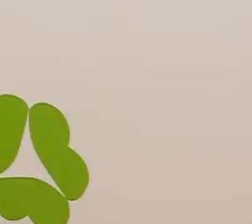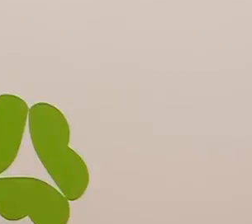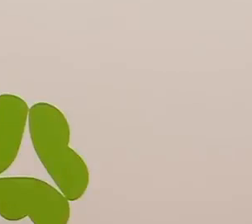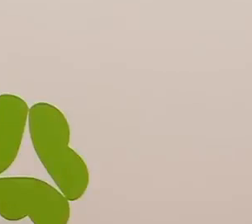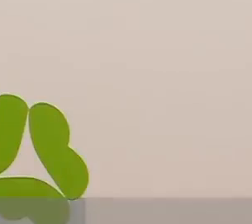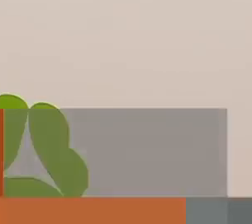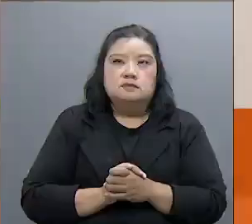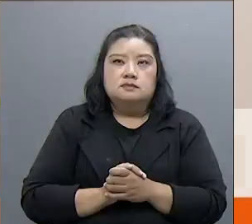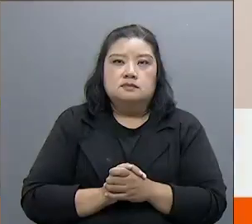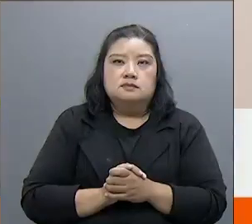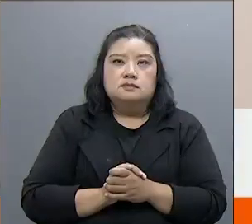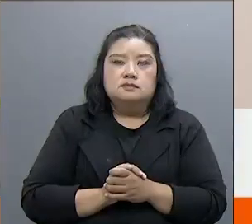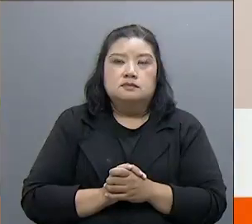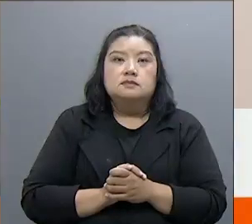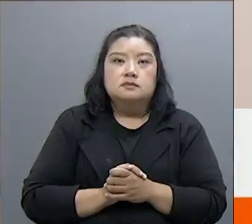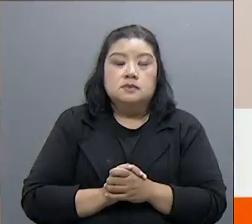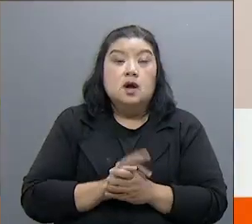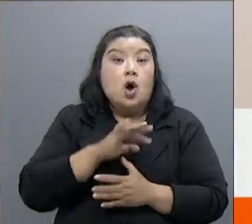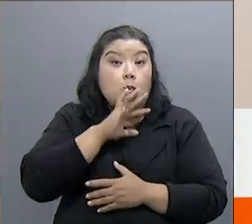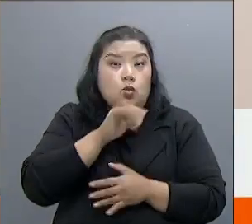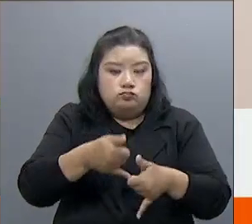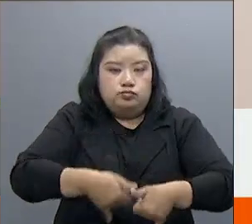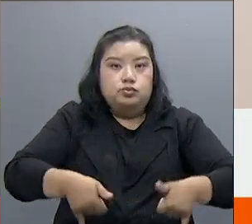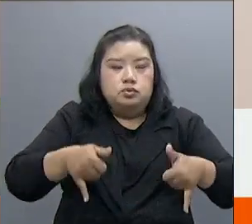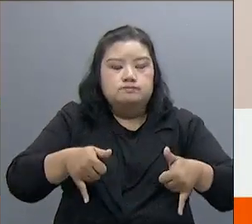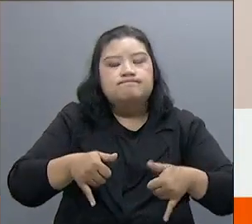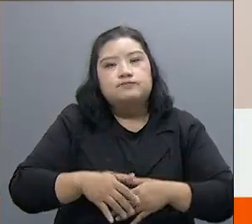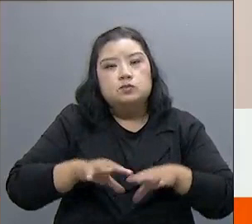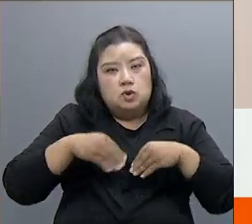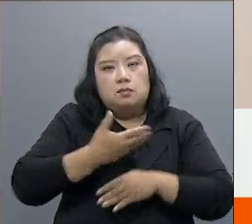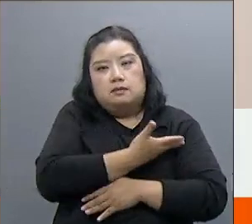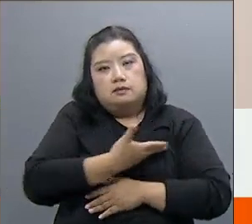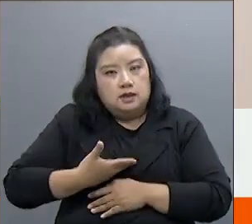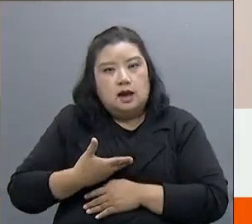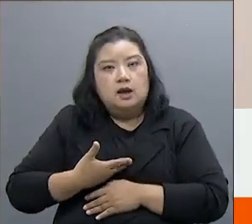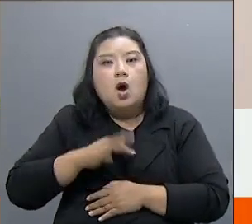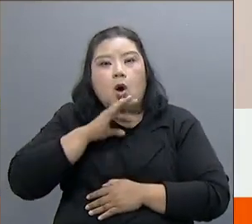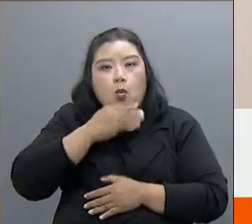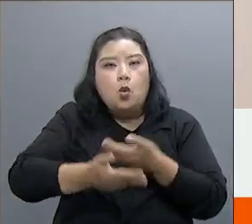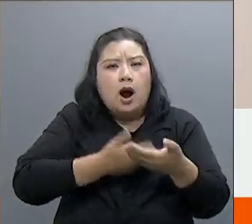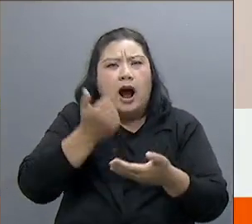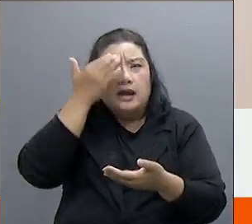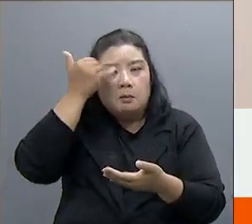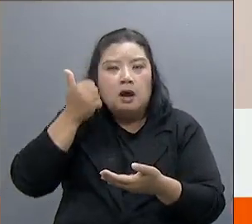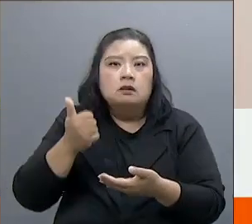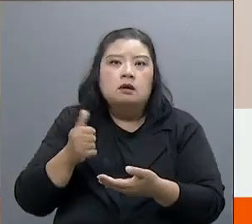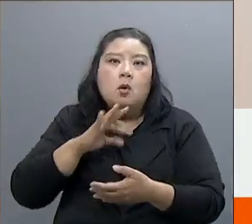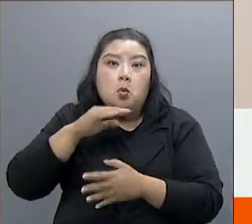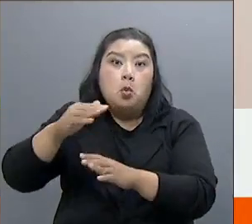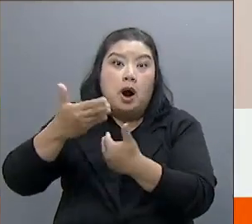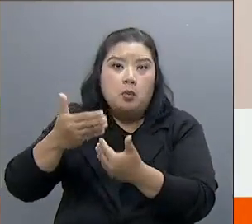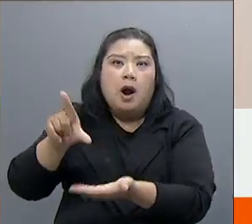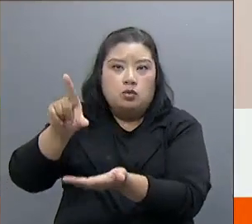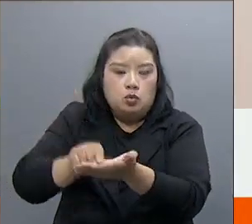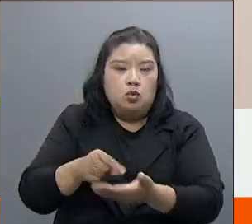พบดีคุณจิรัชตาครับที่ผ่านมาผู้เลี้ยงหมูรายย่อยนะครับต้องยอมขายหมูขาดทุนเพื่อสู้กับราคาหมูเถื่อนนะครับที่มีต้นทุนราคาหน้าฟาร์มเพียง50บ